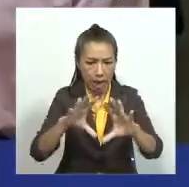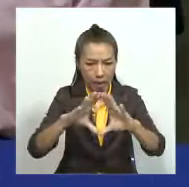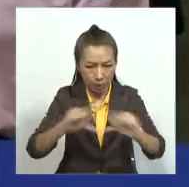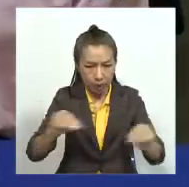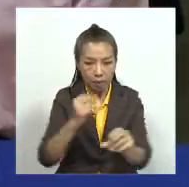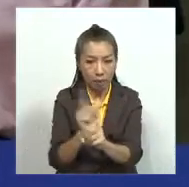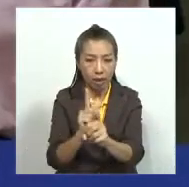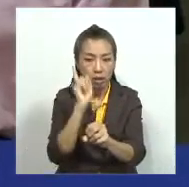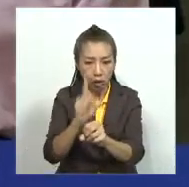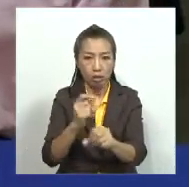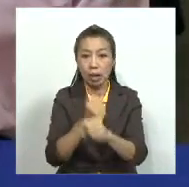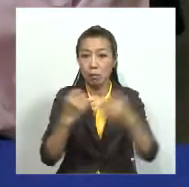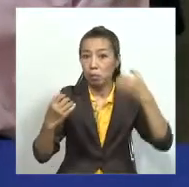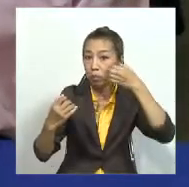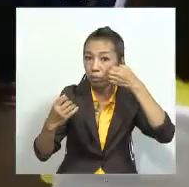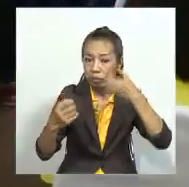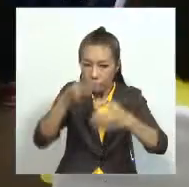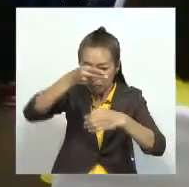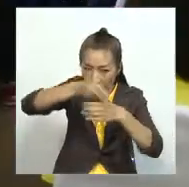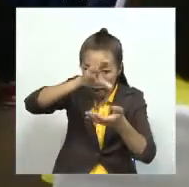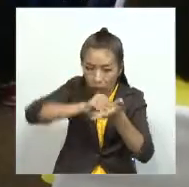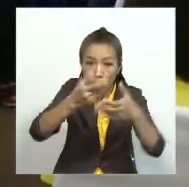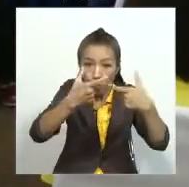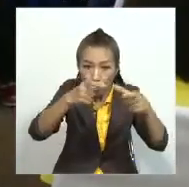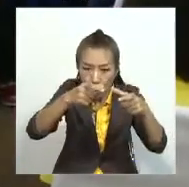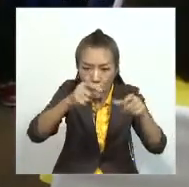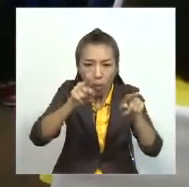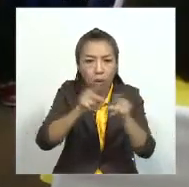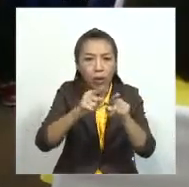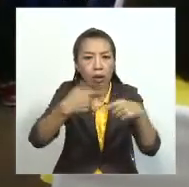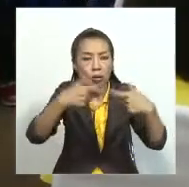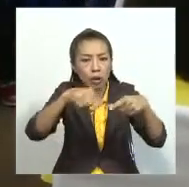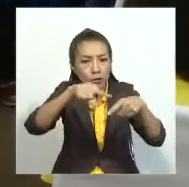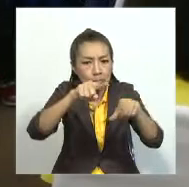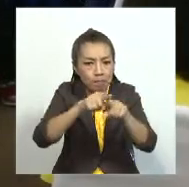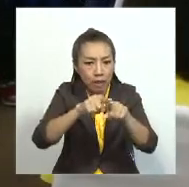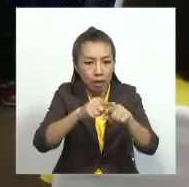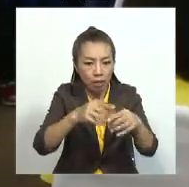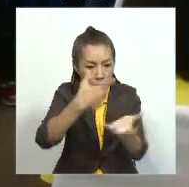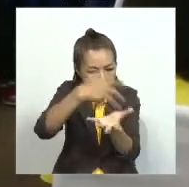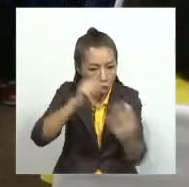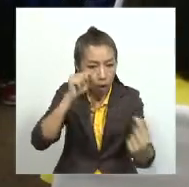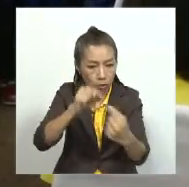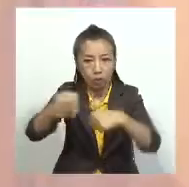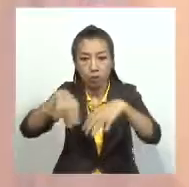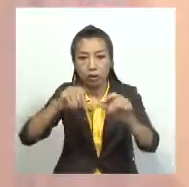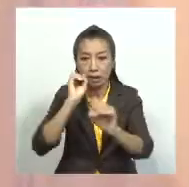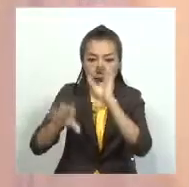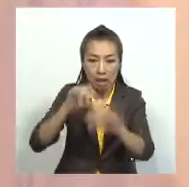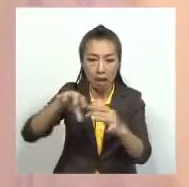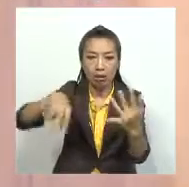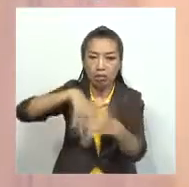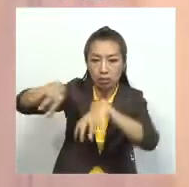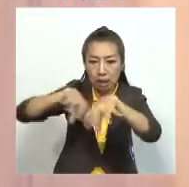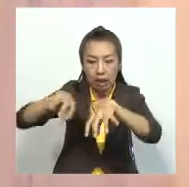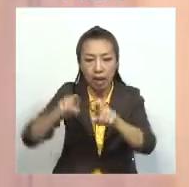ทำคลิปวิดีโอผ่านสมาร์ทโฟนแล้วก็ส่งเข้ามาประกวดเนื้อหาของคลิปวิดีโอก็จะต้องสอดคล้องกับการบริหารจัดการขยะ